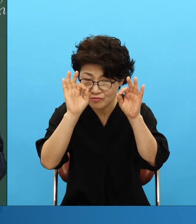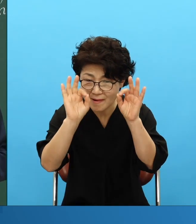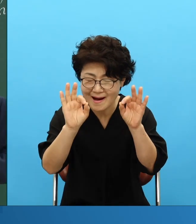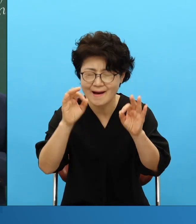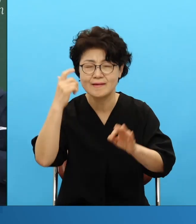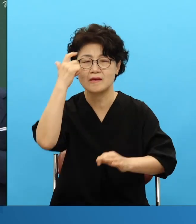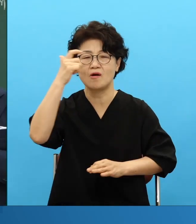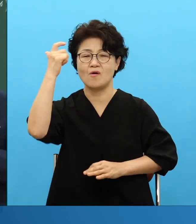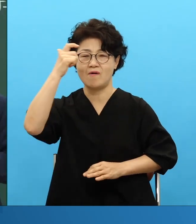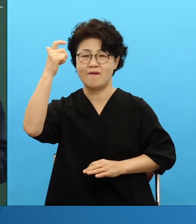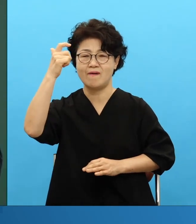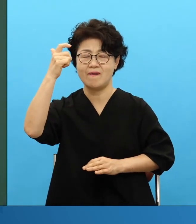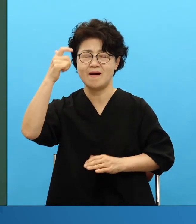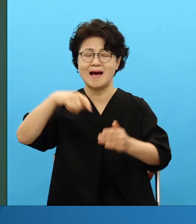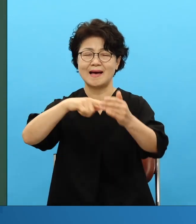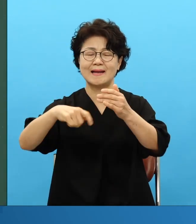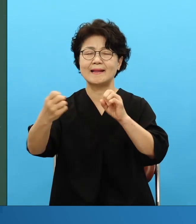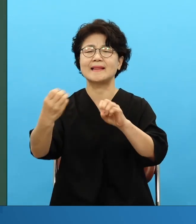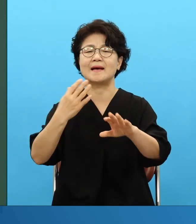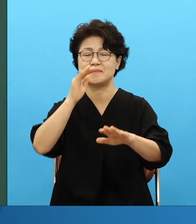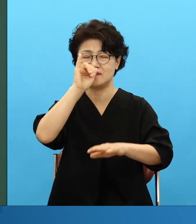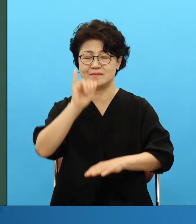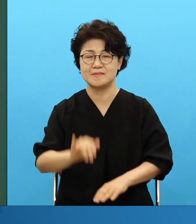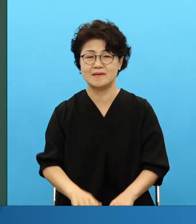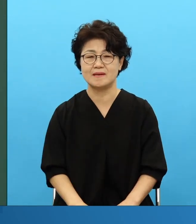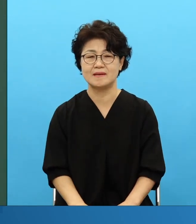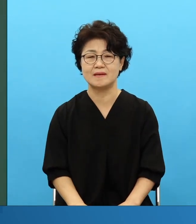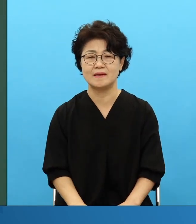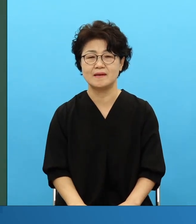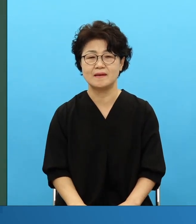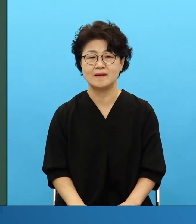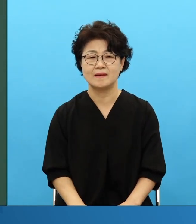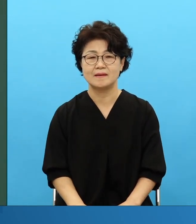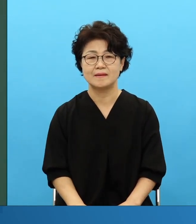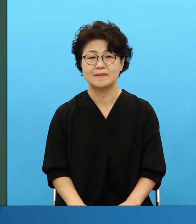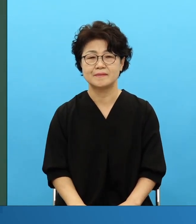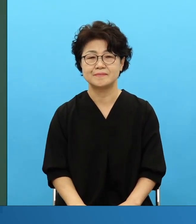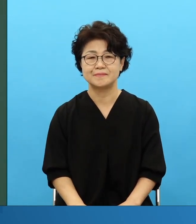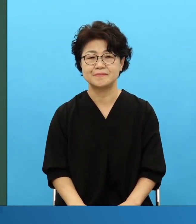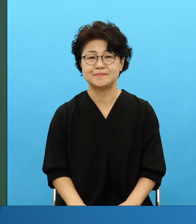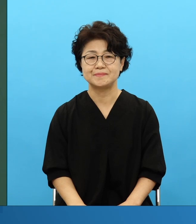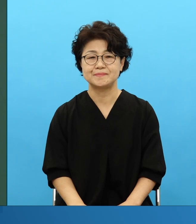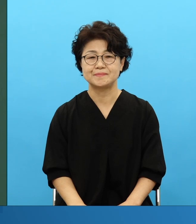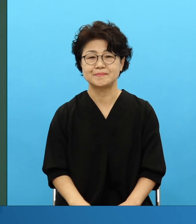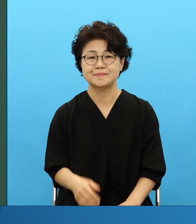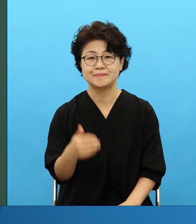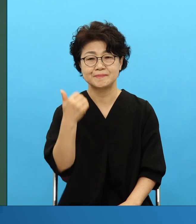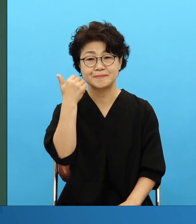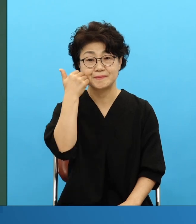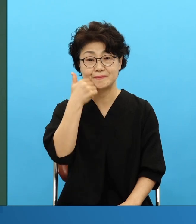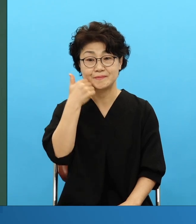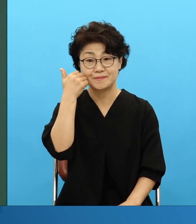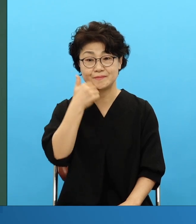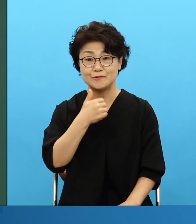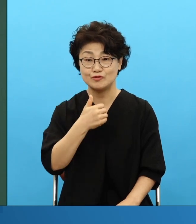the spiritual things, the answer will come. 어떤 여자가 젊은 나이가 23살